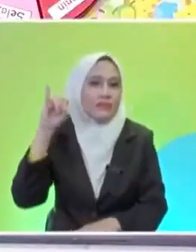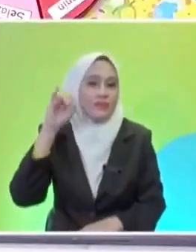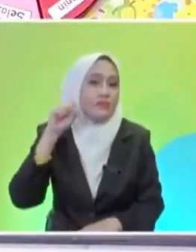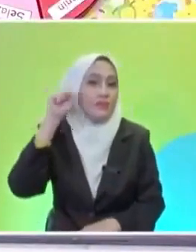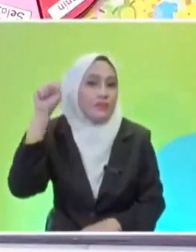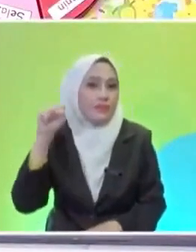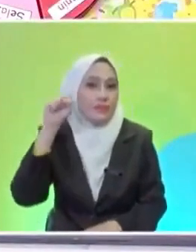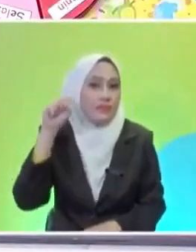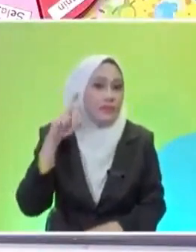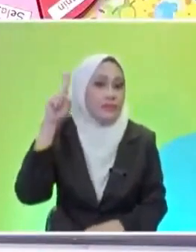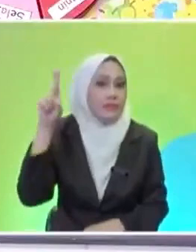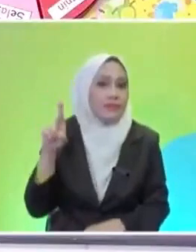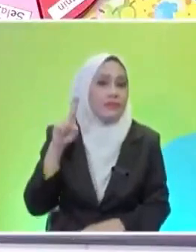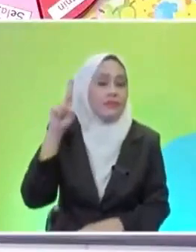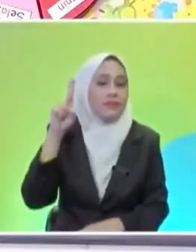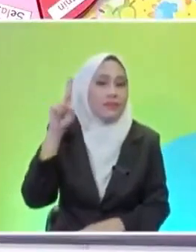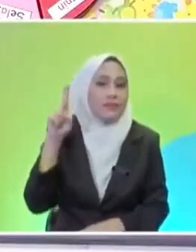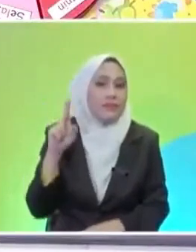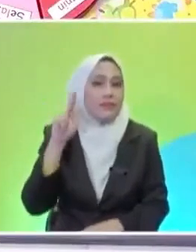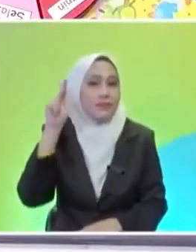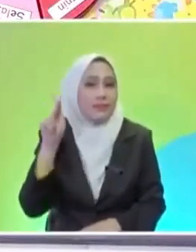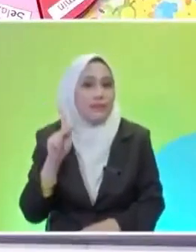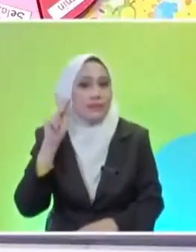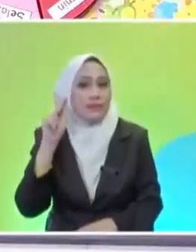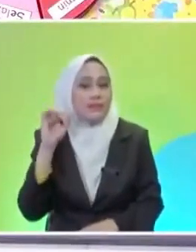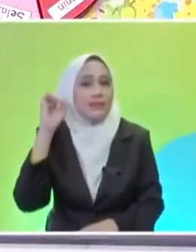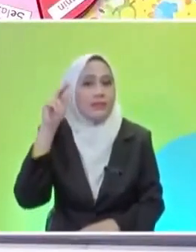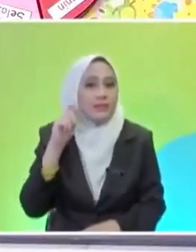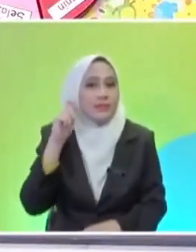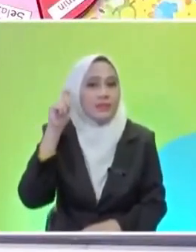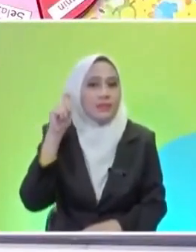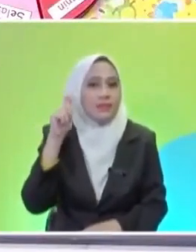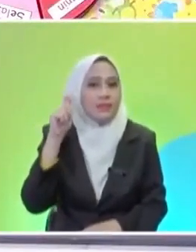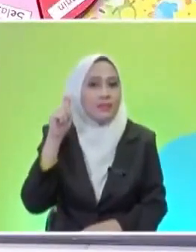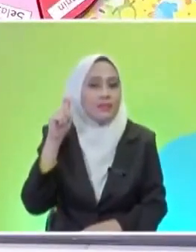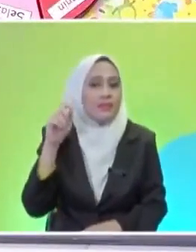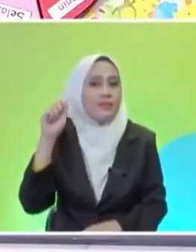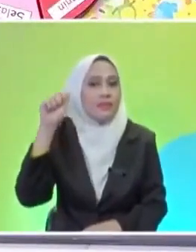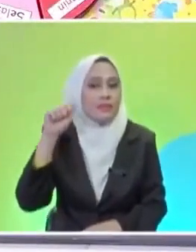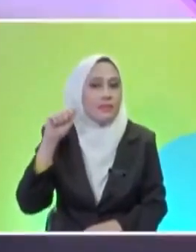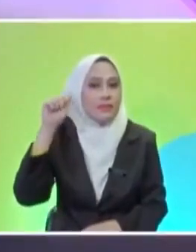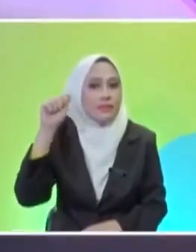Isnin, Selasa, Rabu, Kamis, Jumaat, Sabtu,